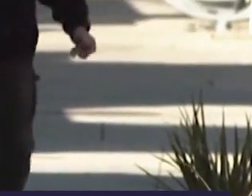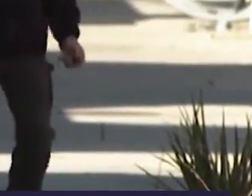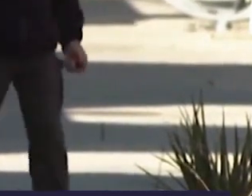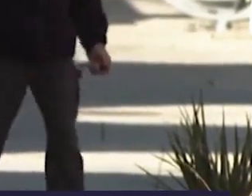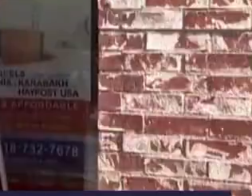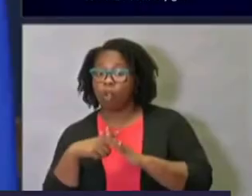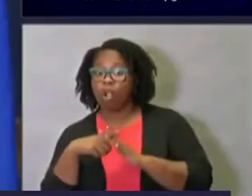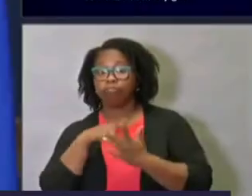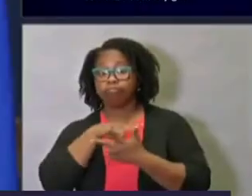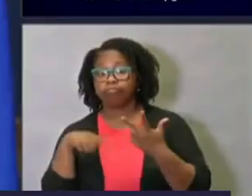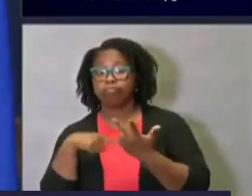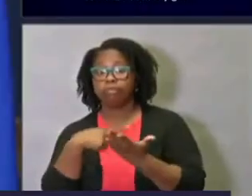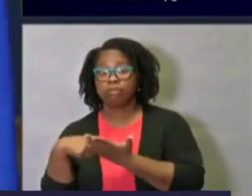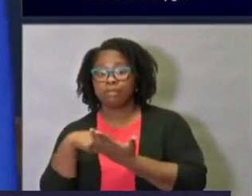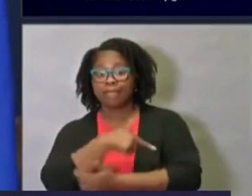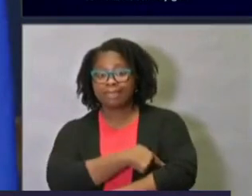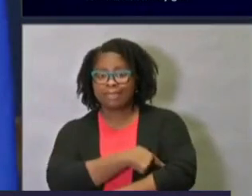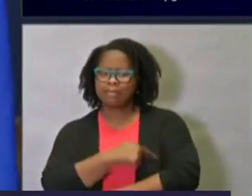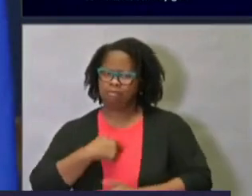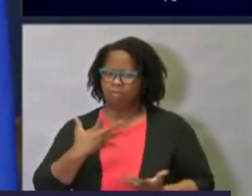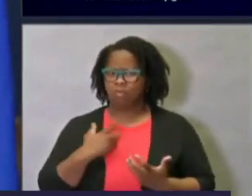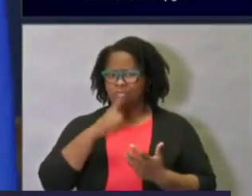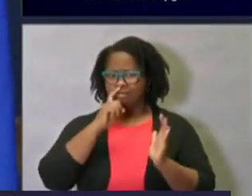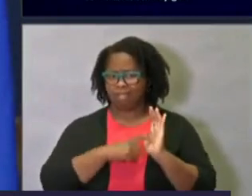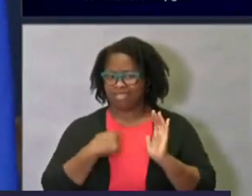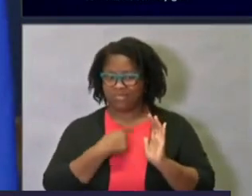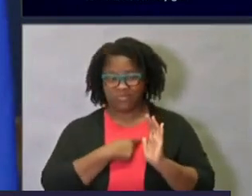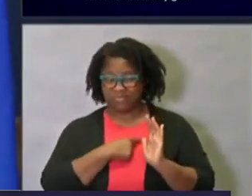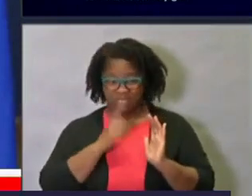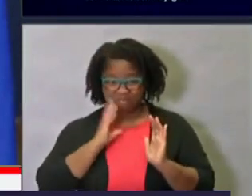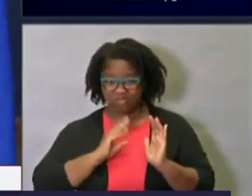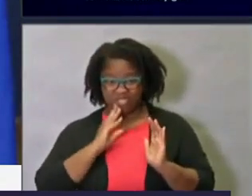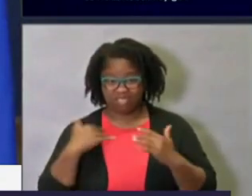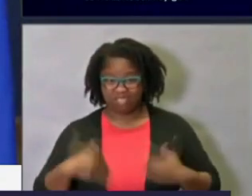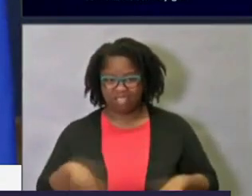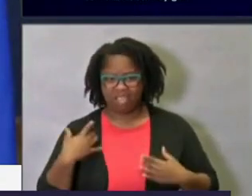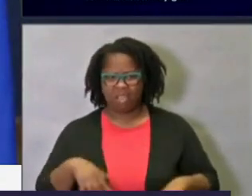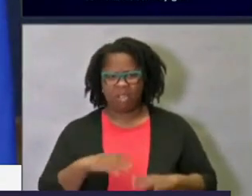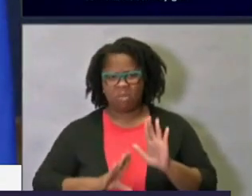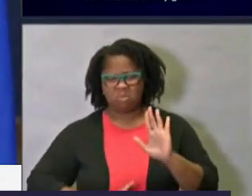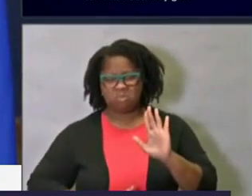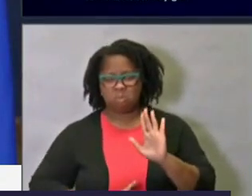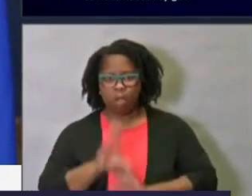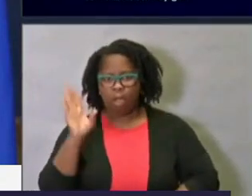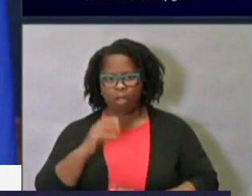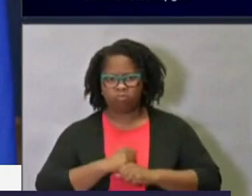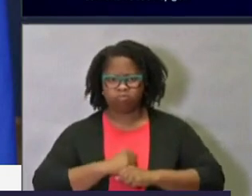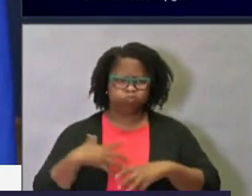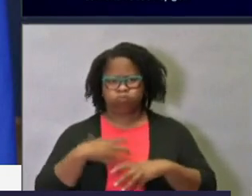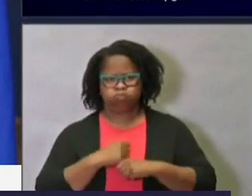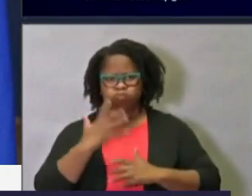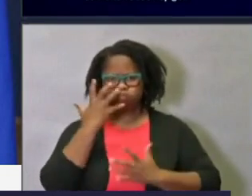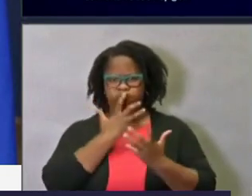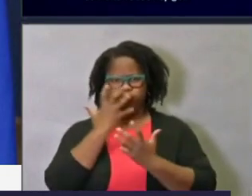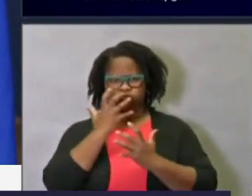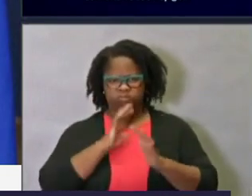maximale nous vivons une situation très difficile cette nouvelle vague est encore plus meurtrière il